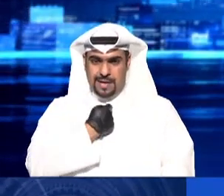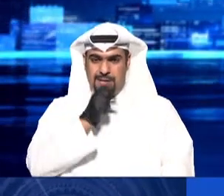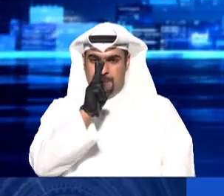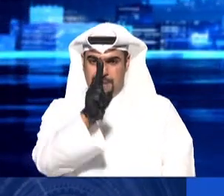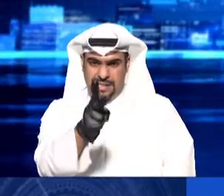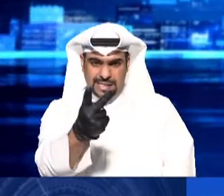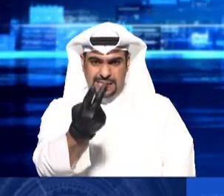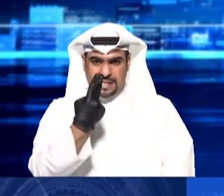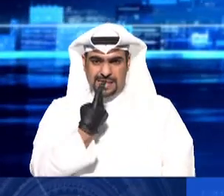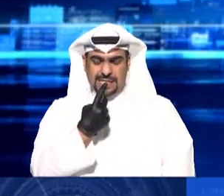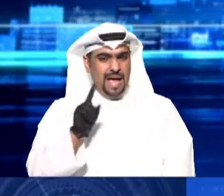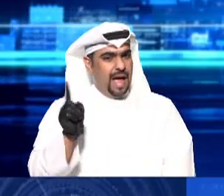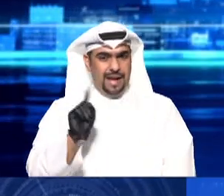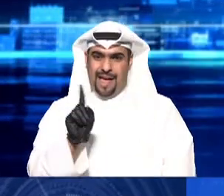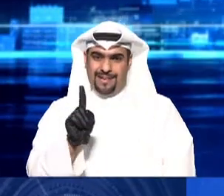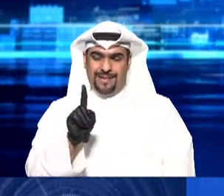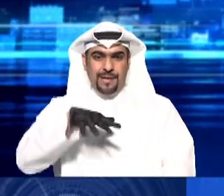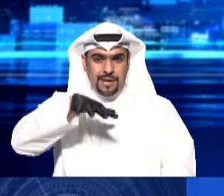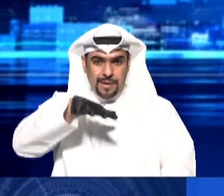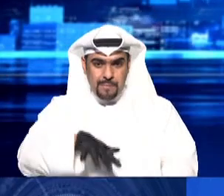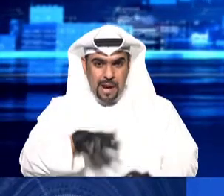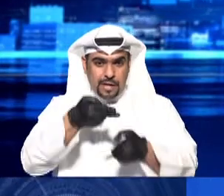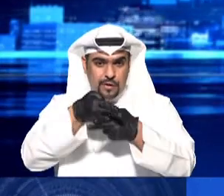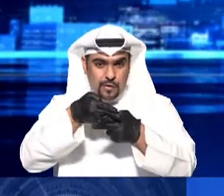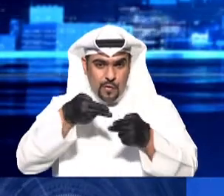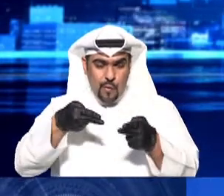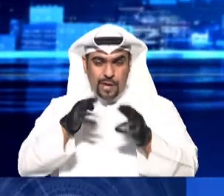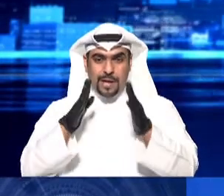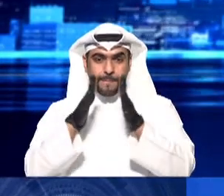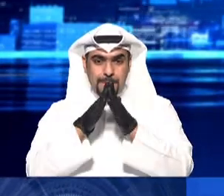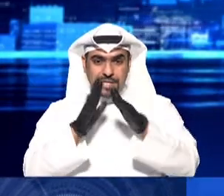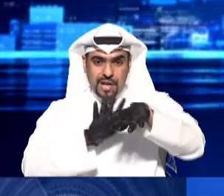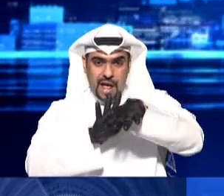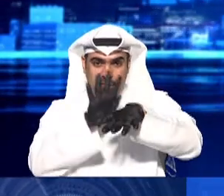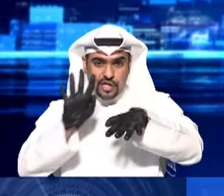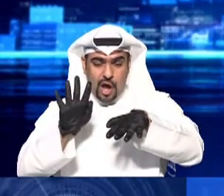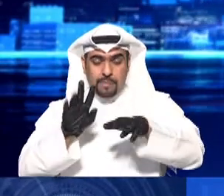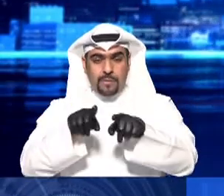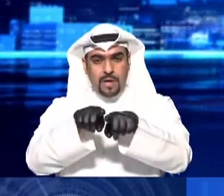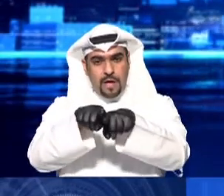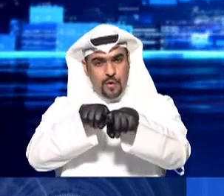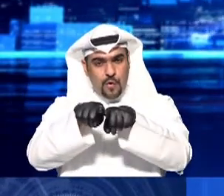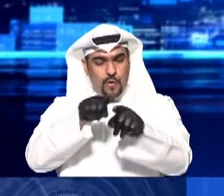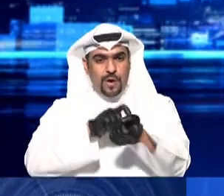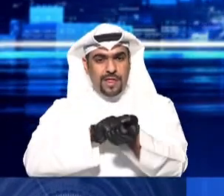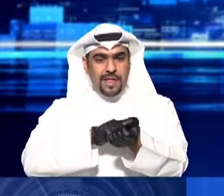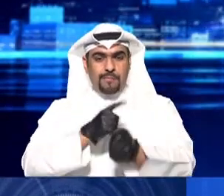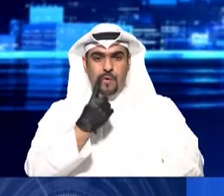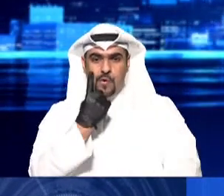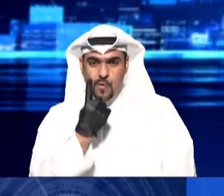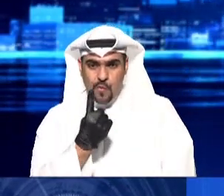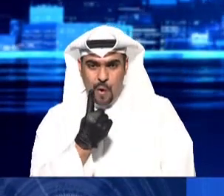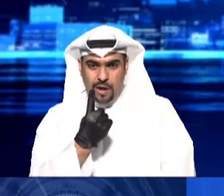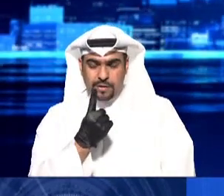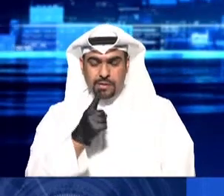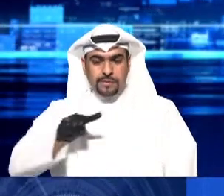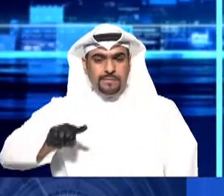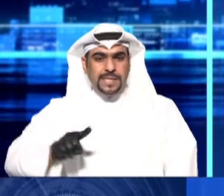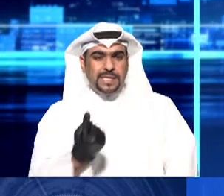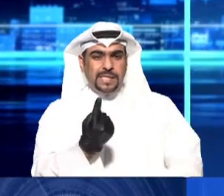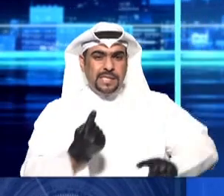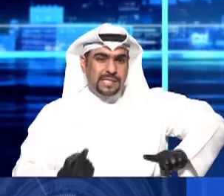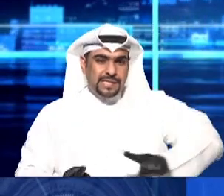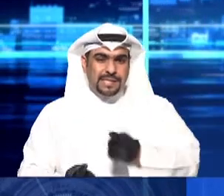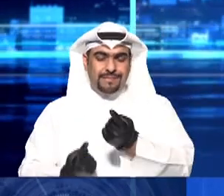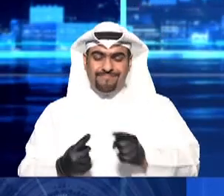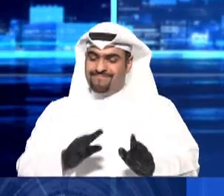مرتكزاتها، مؤكدين بأن ما يجمع الشعبين من أواصر الأخوة أقوى من أن تنال منه مثل هذه المحاولات التي لا